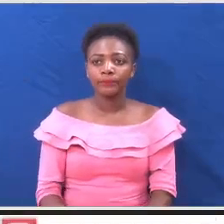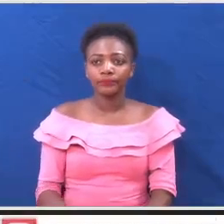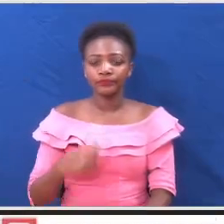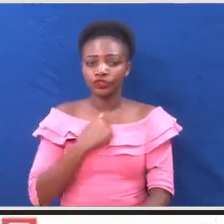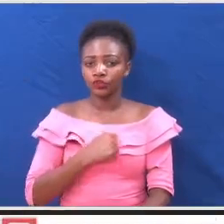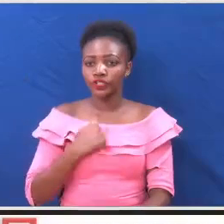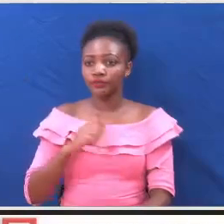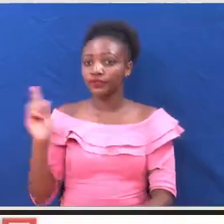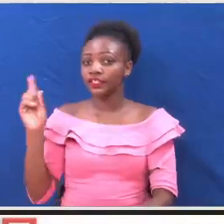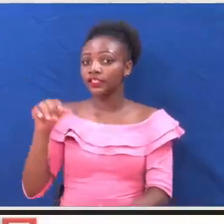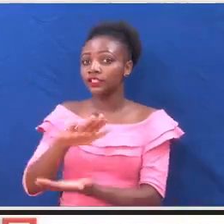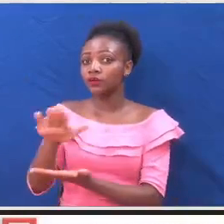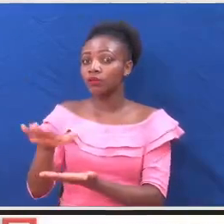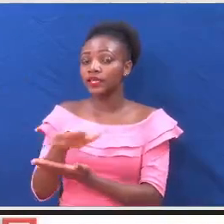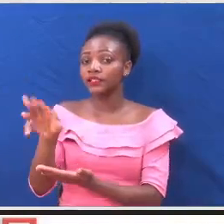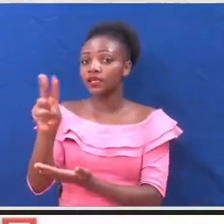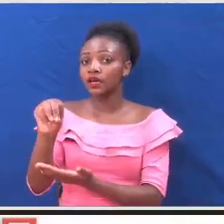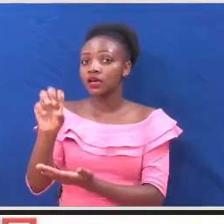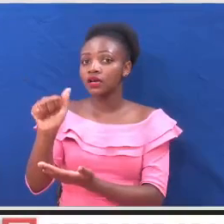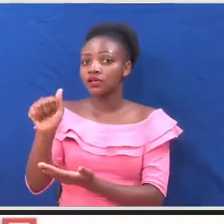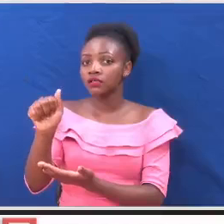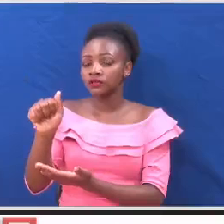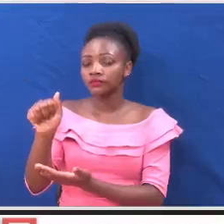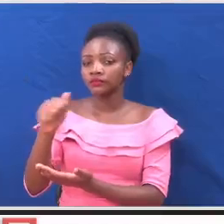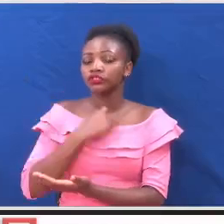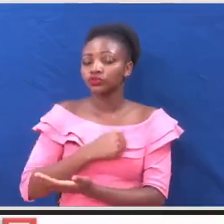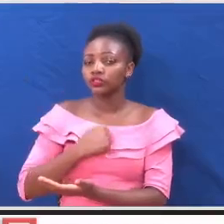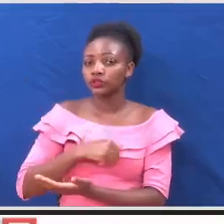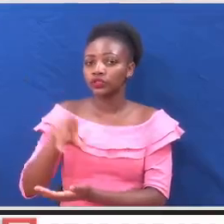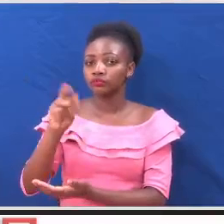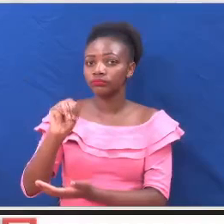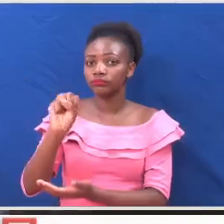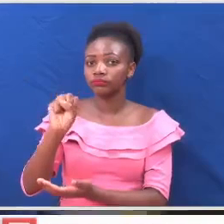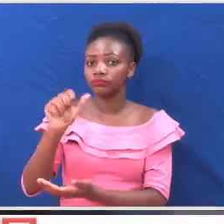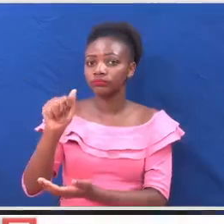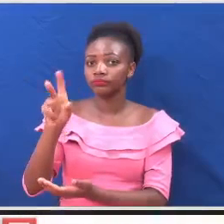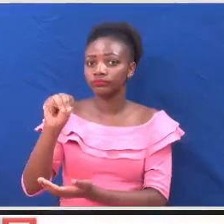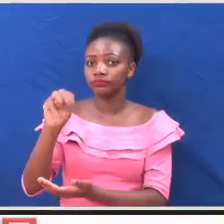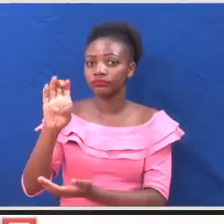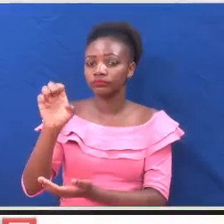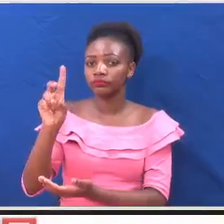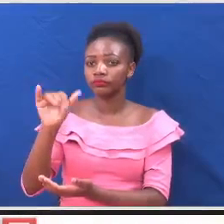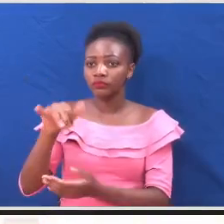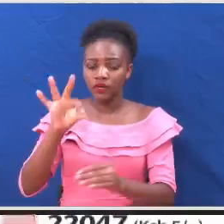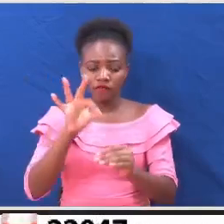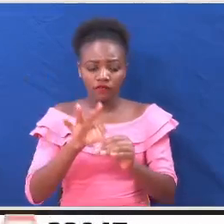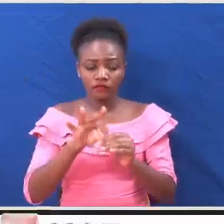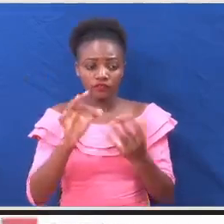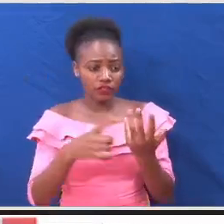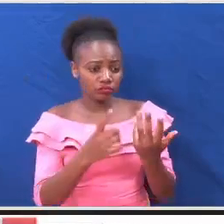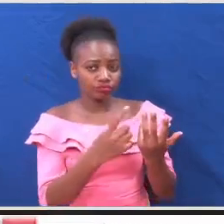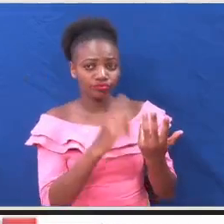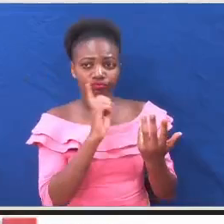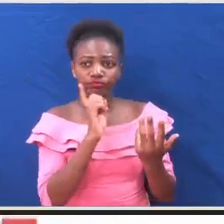mojawapo Cha kituo ambacho kimeweza kutumika kupiga kura hii Leo hapa andrin kwa Sasa kura tayari zimeshamalizika